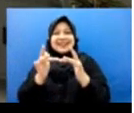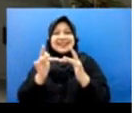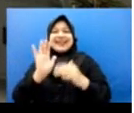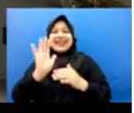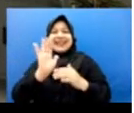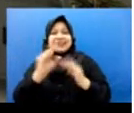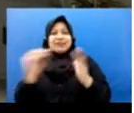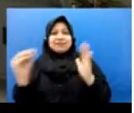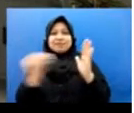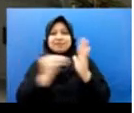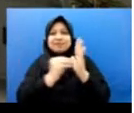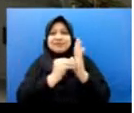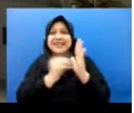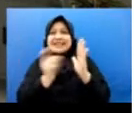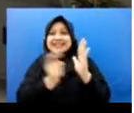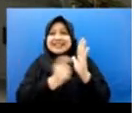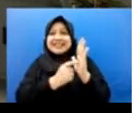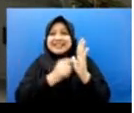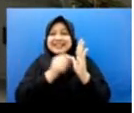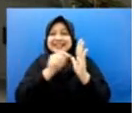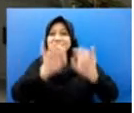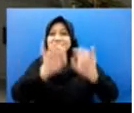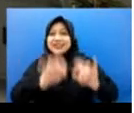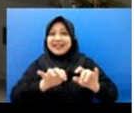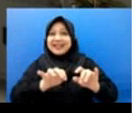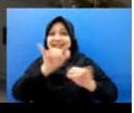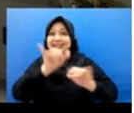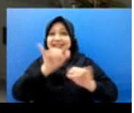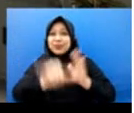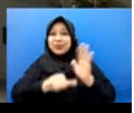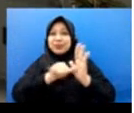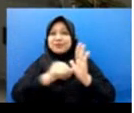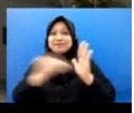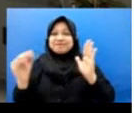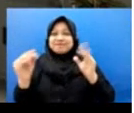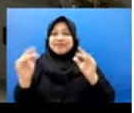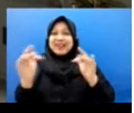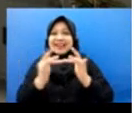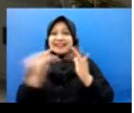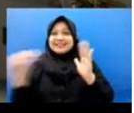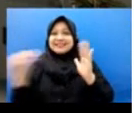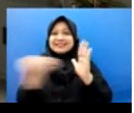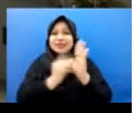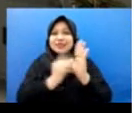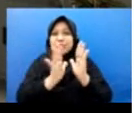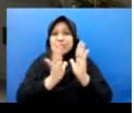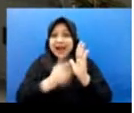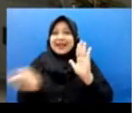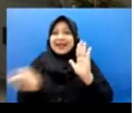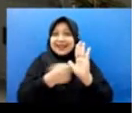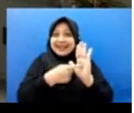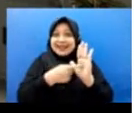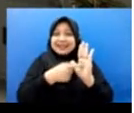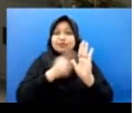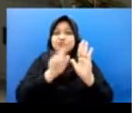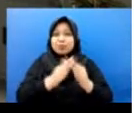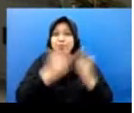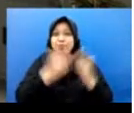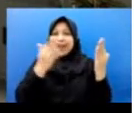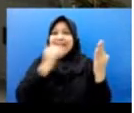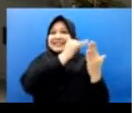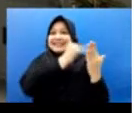di YouTube seperti biasa di YouTube chat Bapak dan Ibu, dan bisa diisi langsung refleksinya di situ. Nah, sambil Ibu